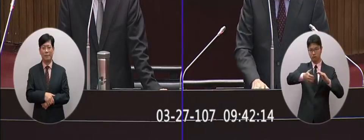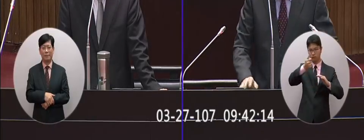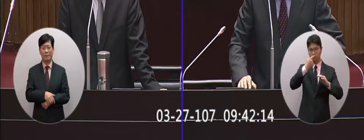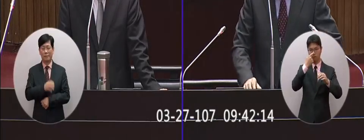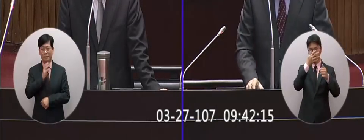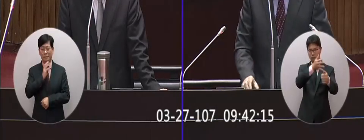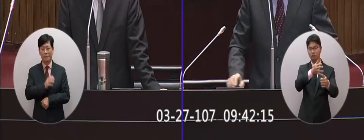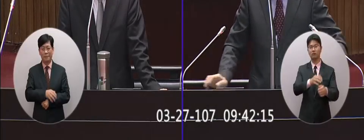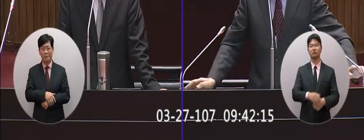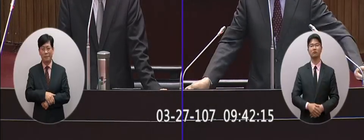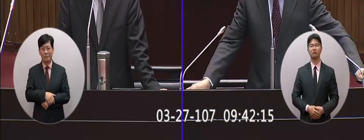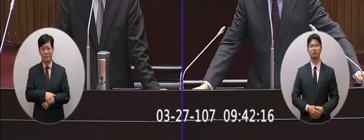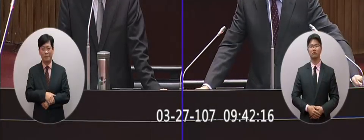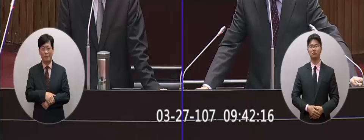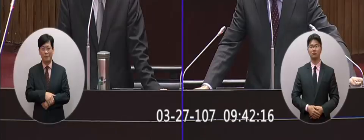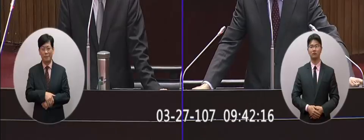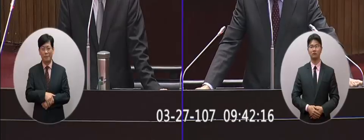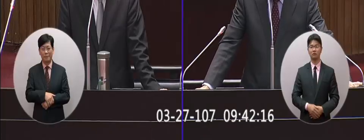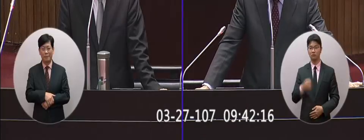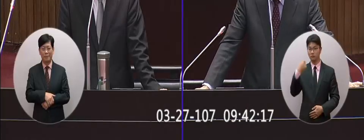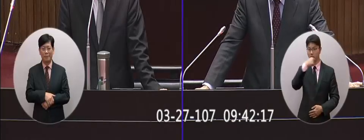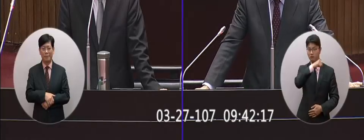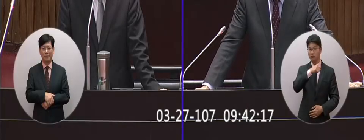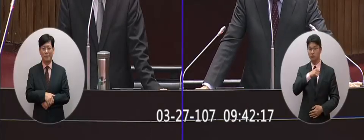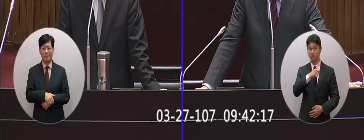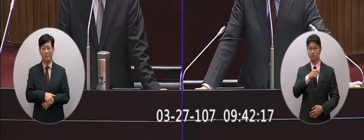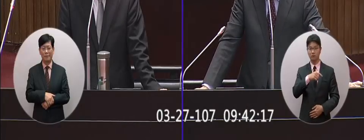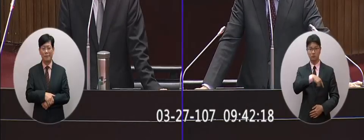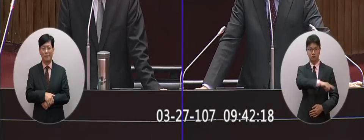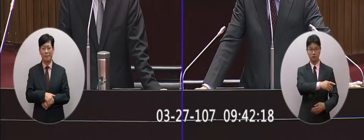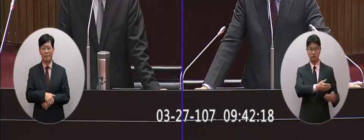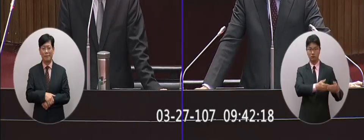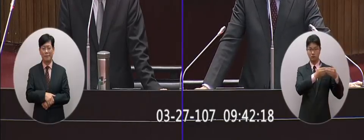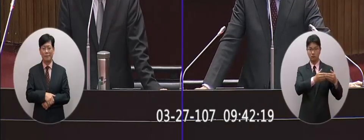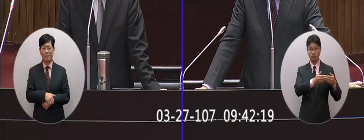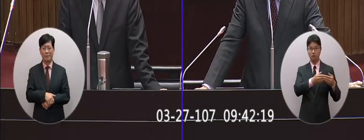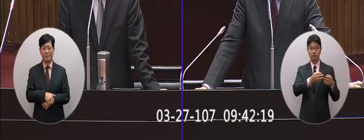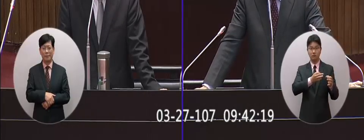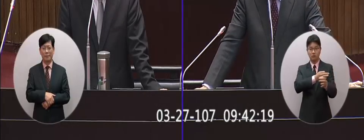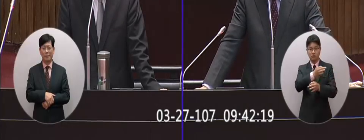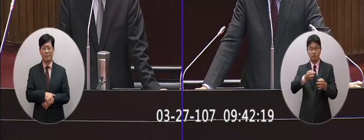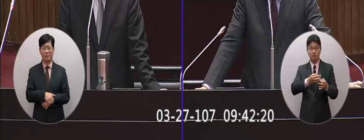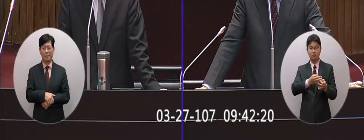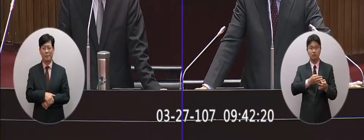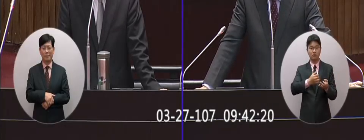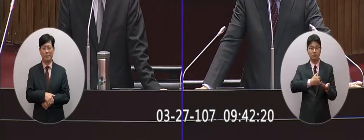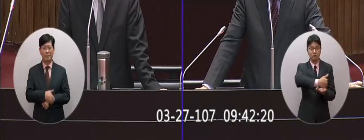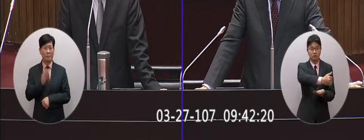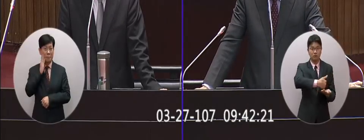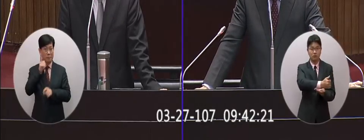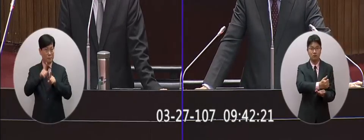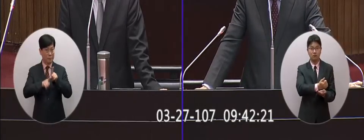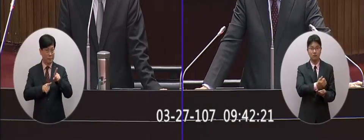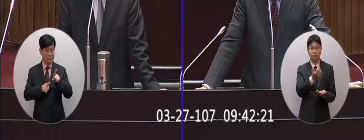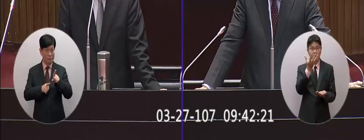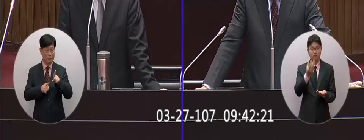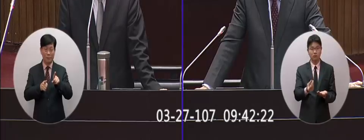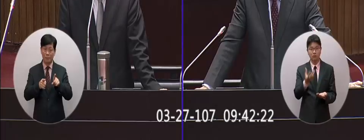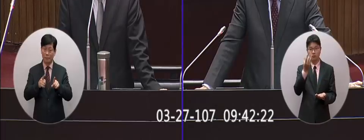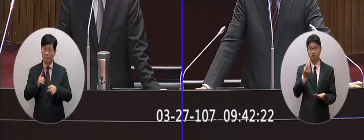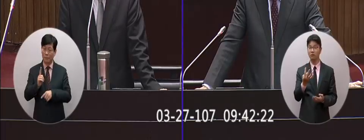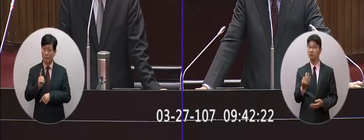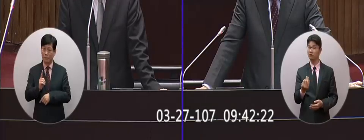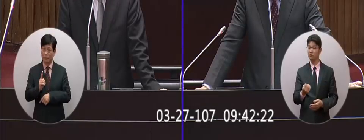是。 台湾对大陆中国的贸易顺差多少？ 顺差，你说